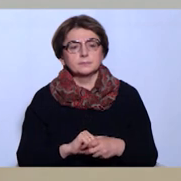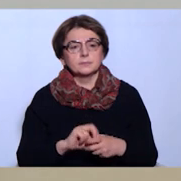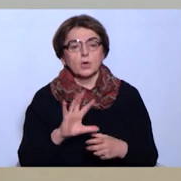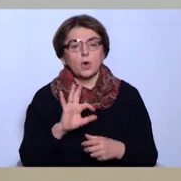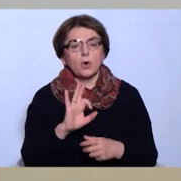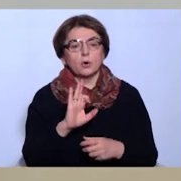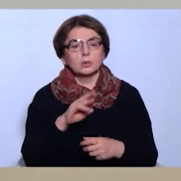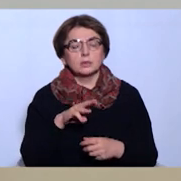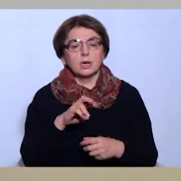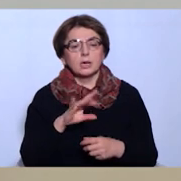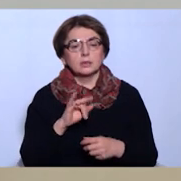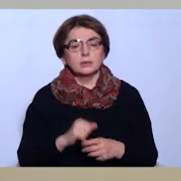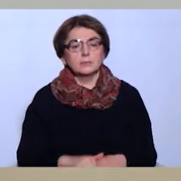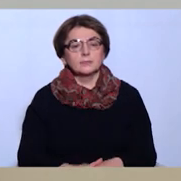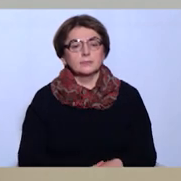ოქტანი,